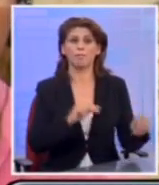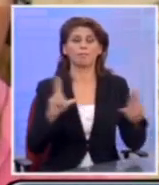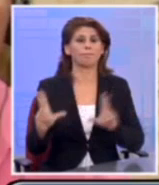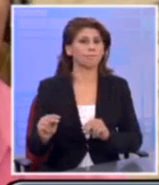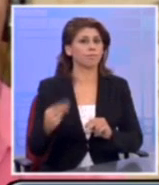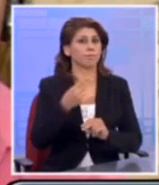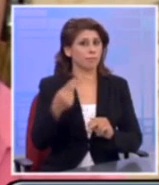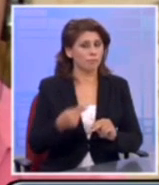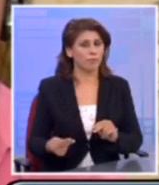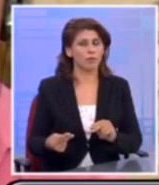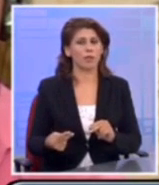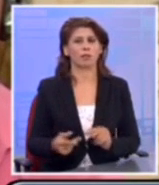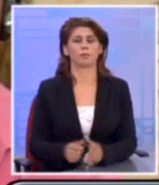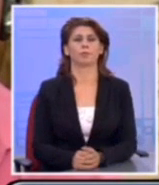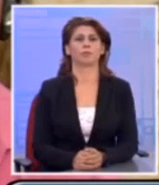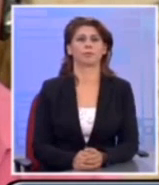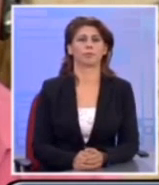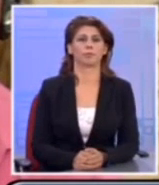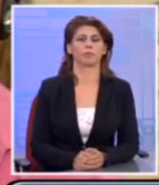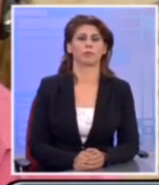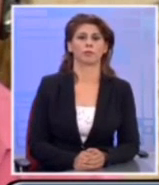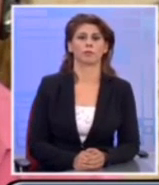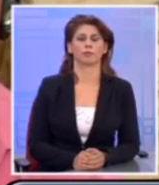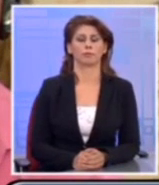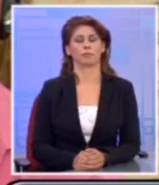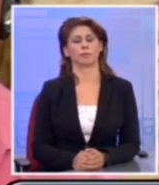σημεία μεταξύ της